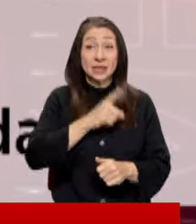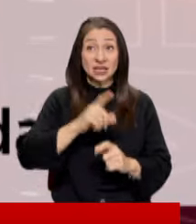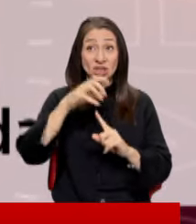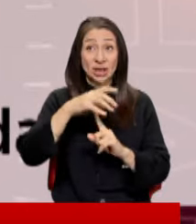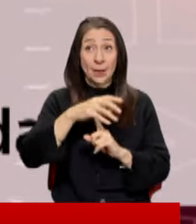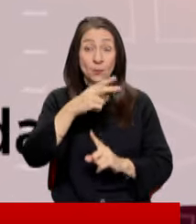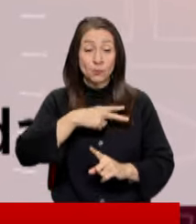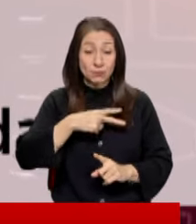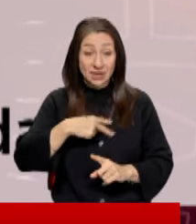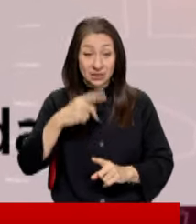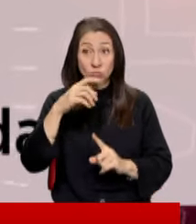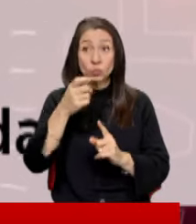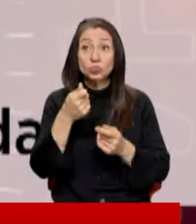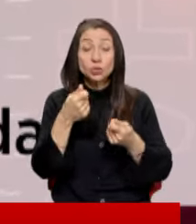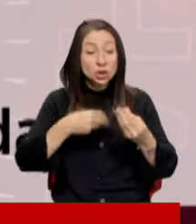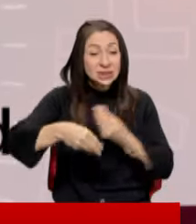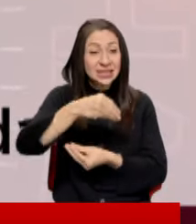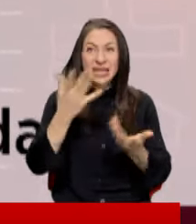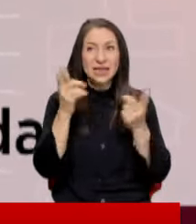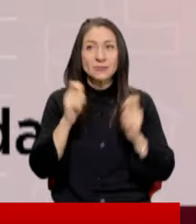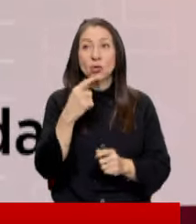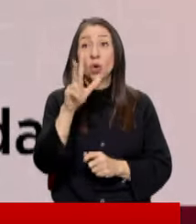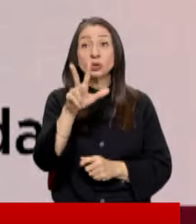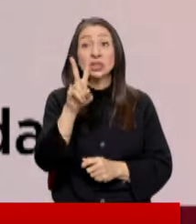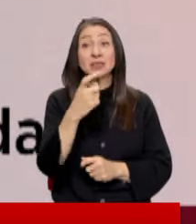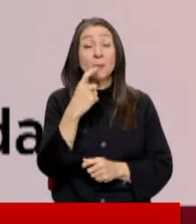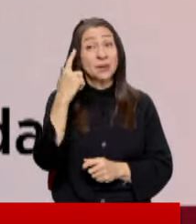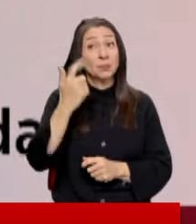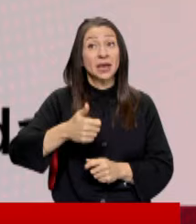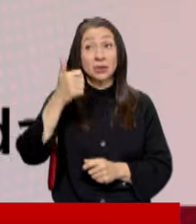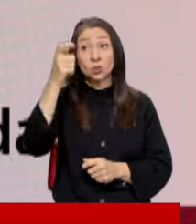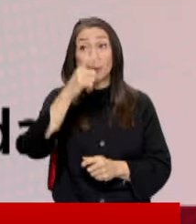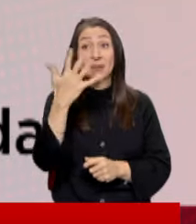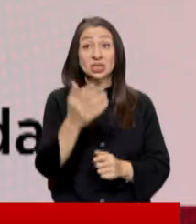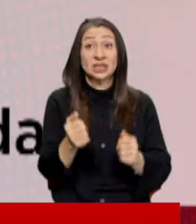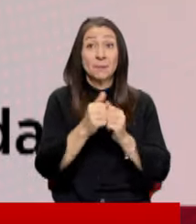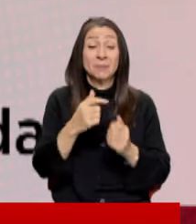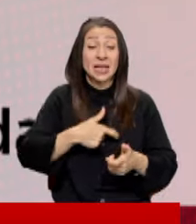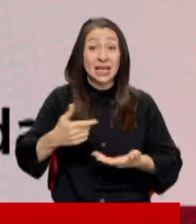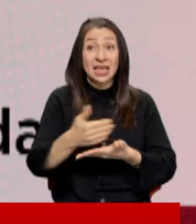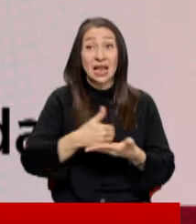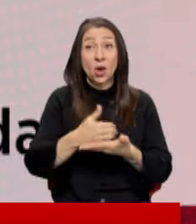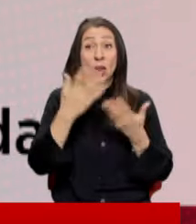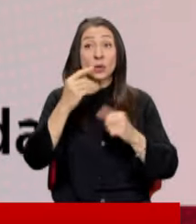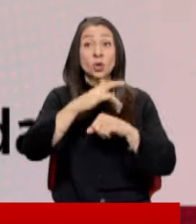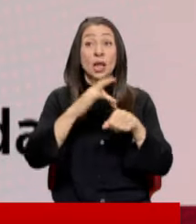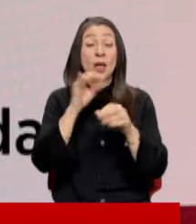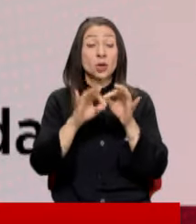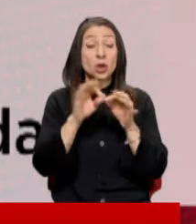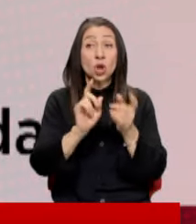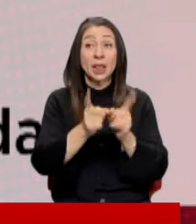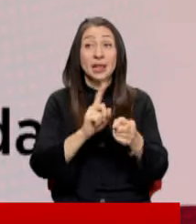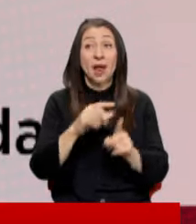Çankaya Belediyesi'nin bütçesini nasıl yönetecek deniyor 32 yaşında başbakanlar Türkiye'nin 5 katı milli geliri olan ülkelerin